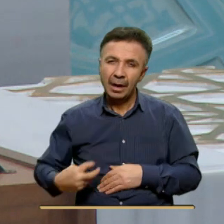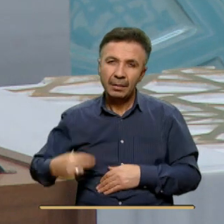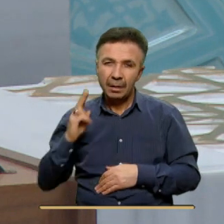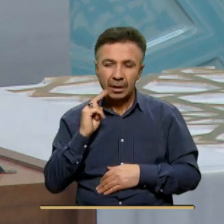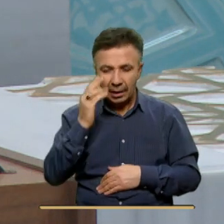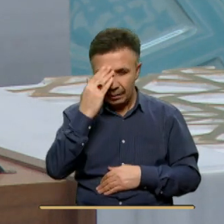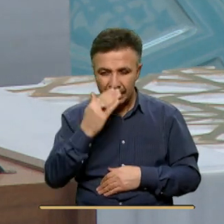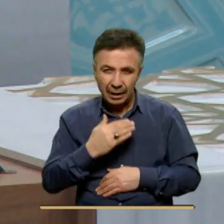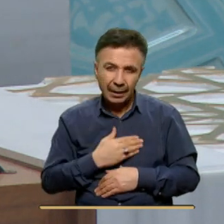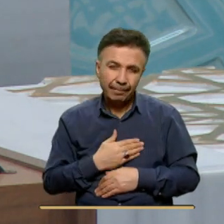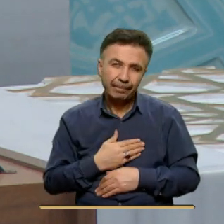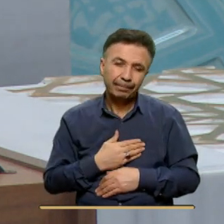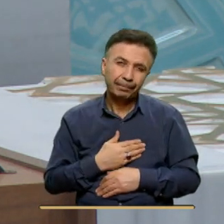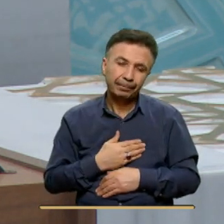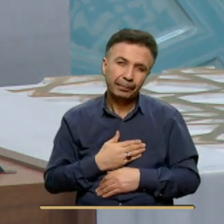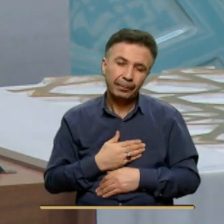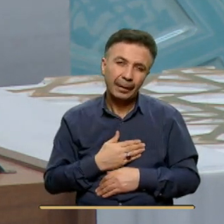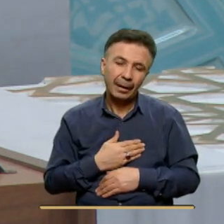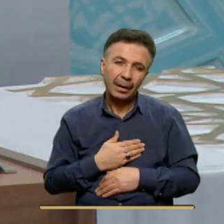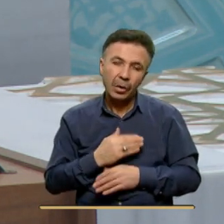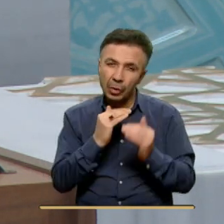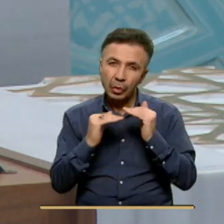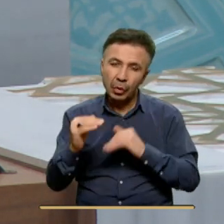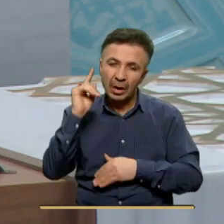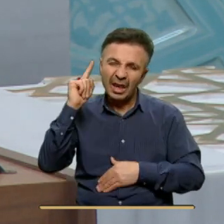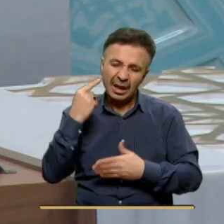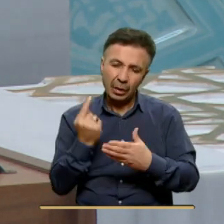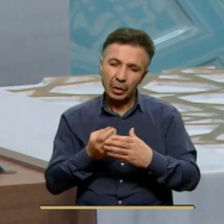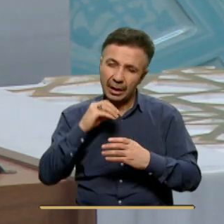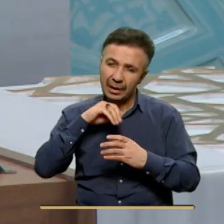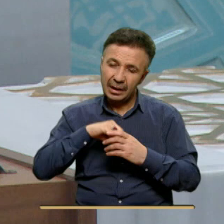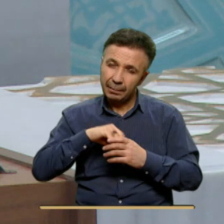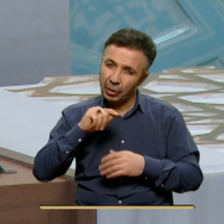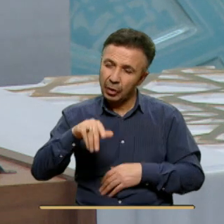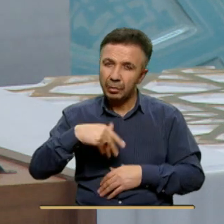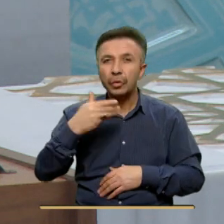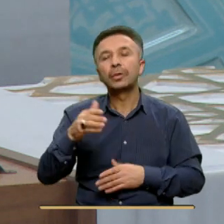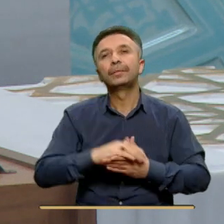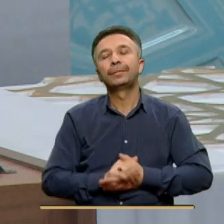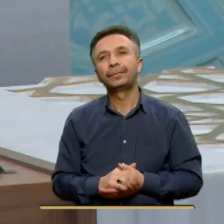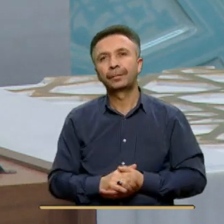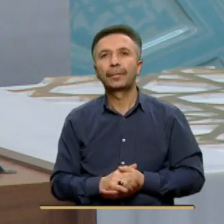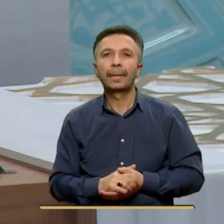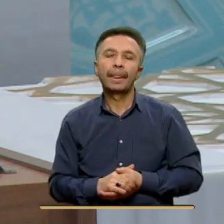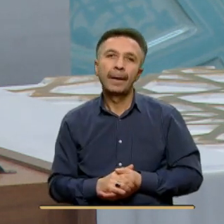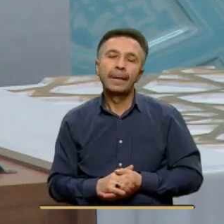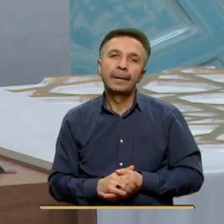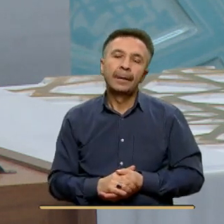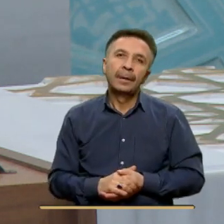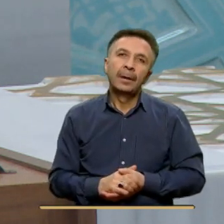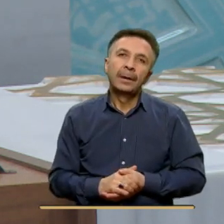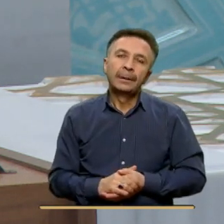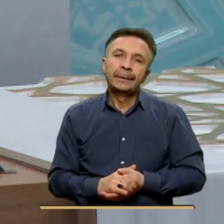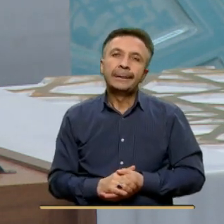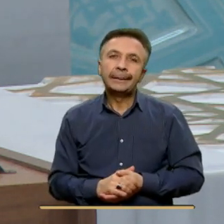وَالَّذ۪ينَ يُؤْذُونَ الْمُؤْمِن۪ينَ وَالْمُؤْمِنَاتِ بِغَيْرِ مَكْتَسَبُوا فَقَدْ اِحْتَمَلُوا بُهْتَانًا